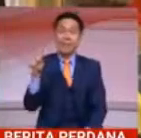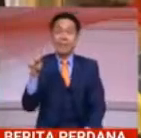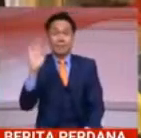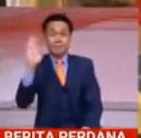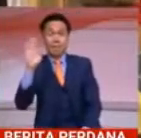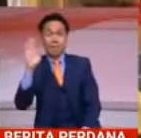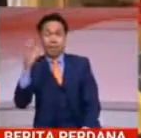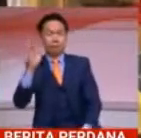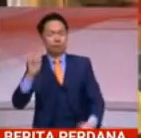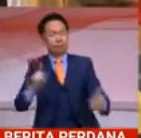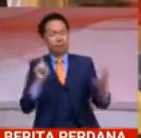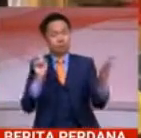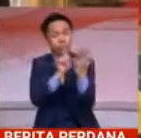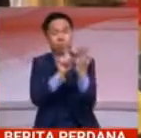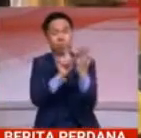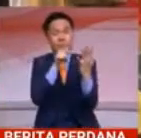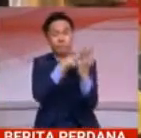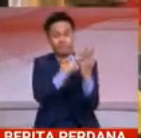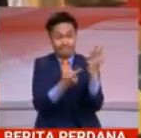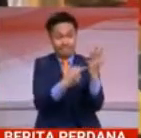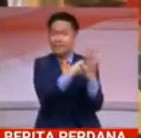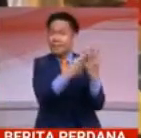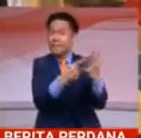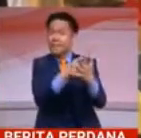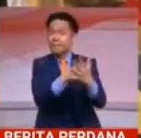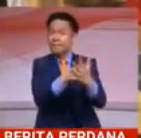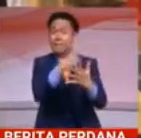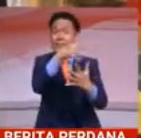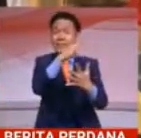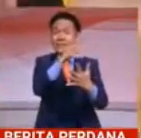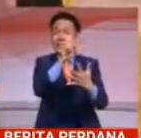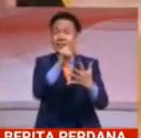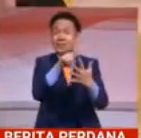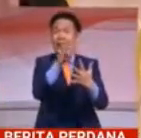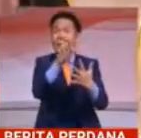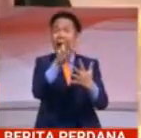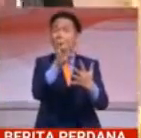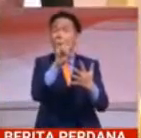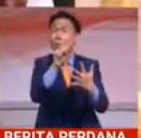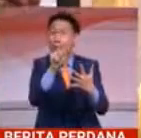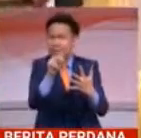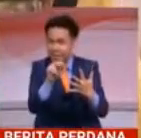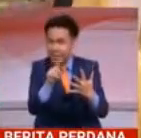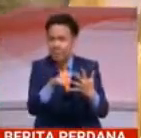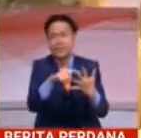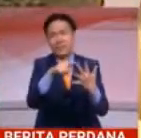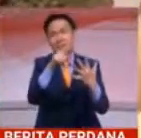bersaing dengan lima lagi calon lain termasuk dari warisan PCS dan Parti Liberal